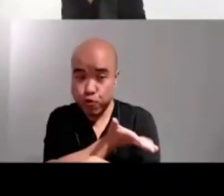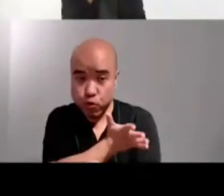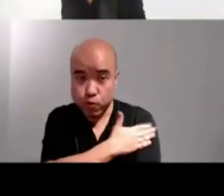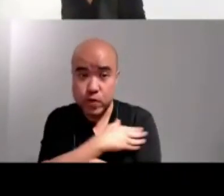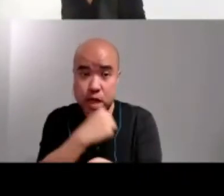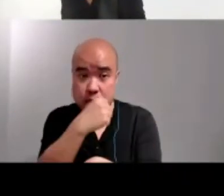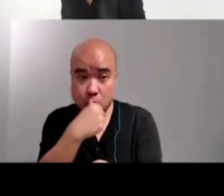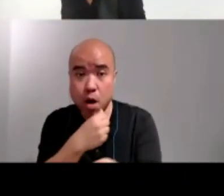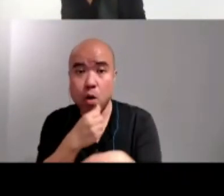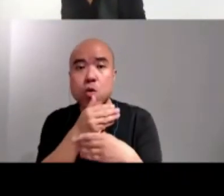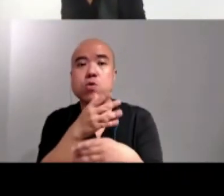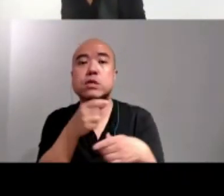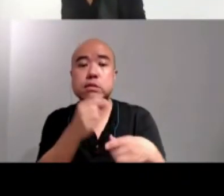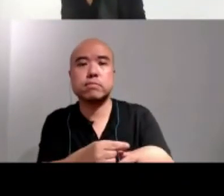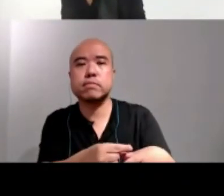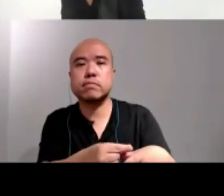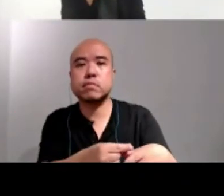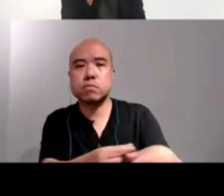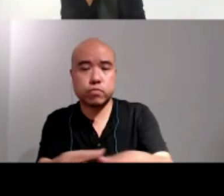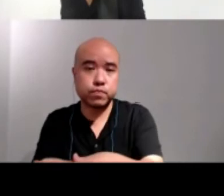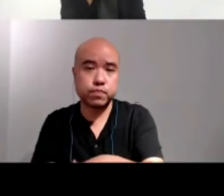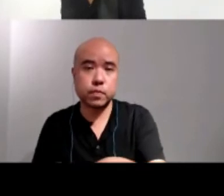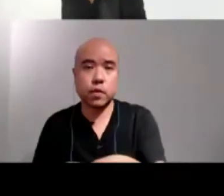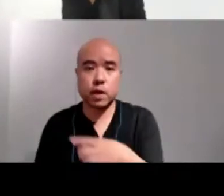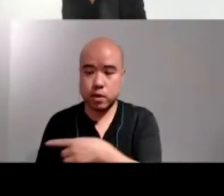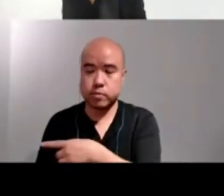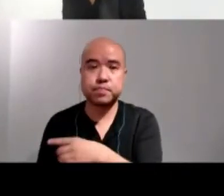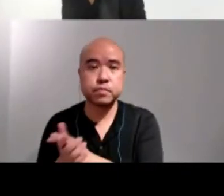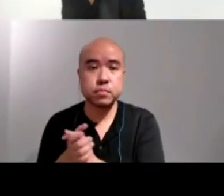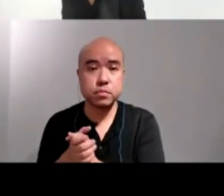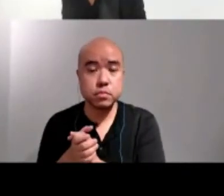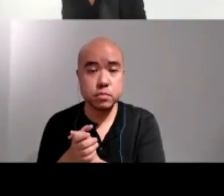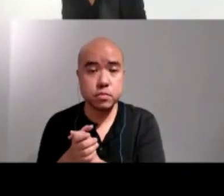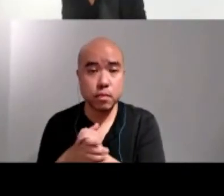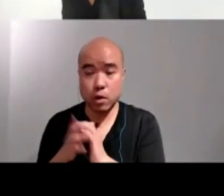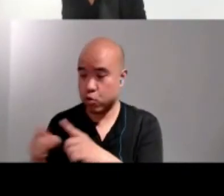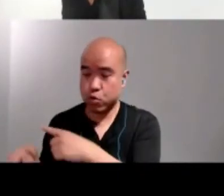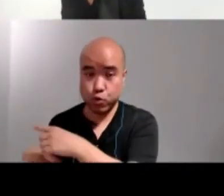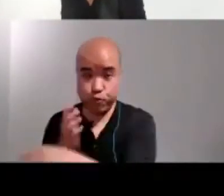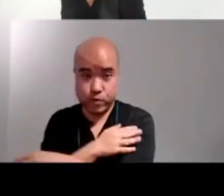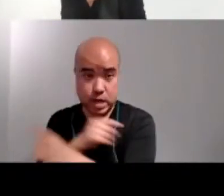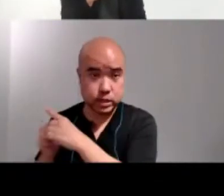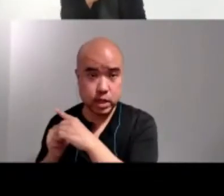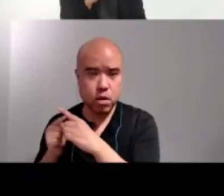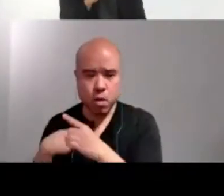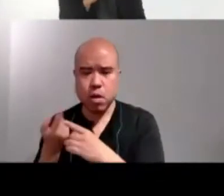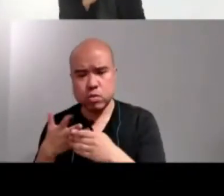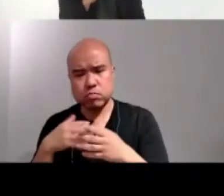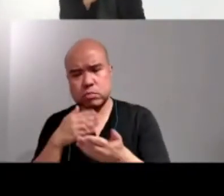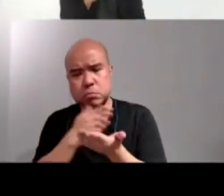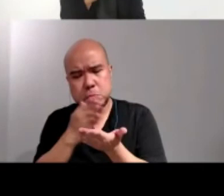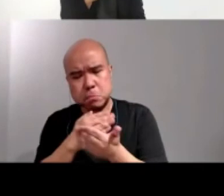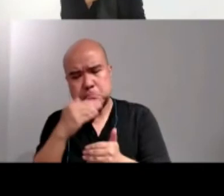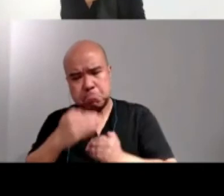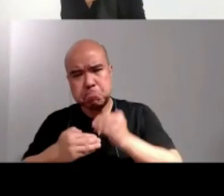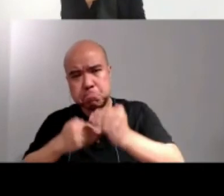一些 company， 這個就是我們背後的團隊。我們在摸住石頭過河的階段裡面，我們不知